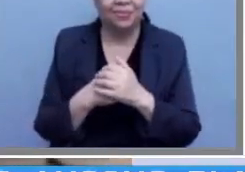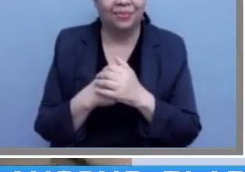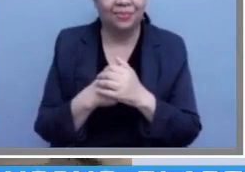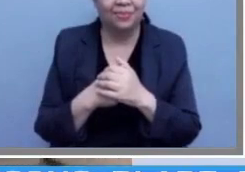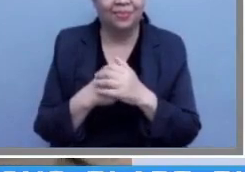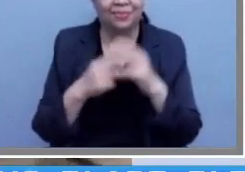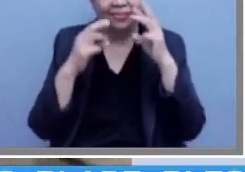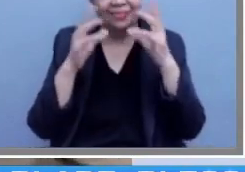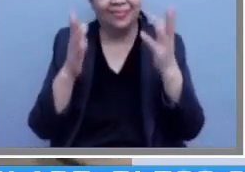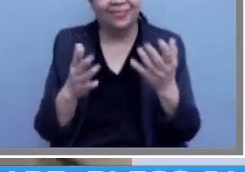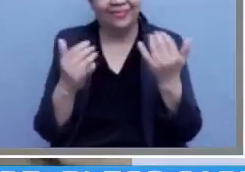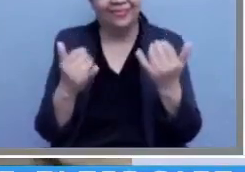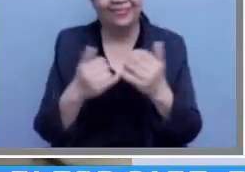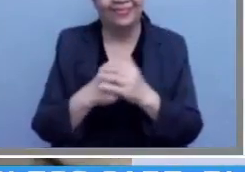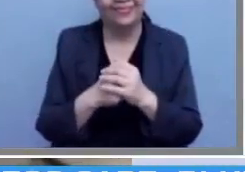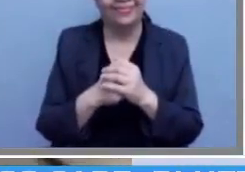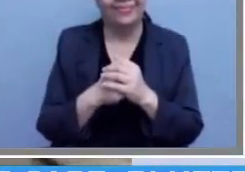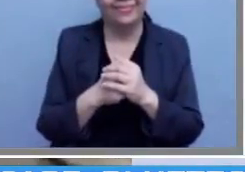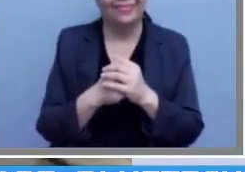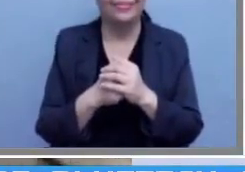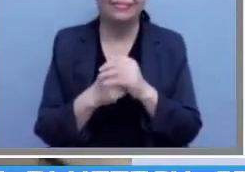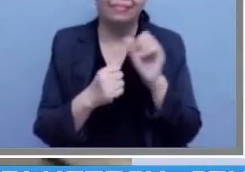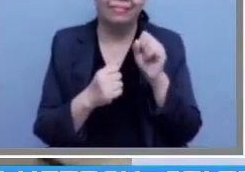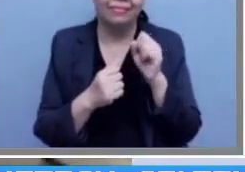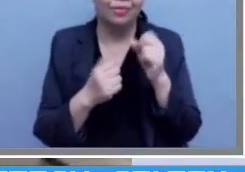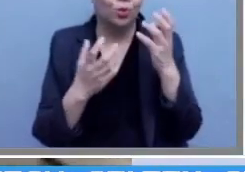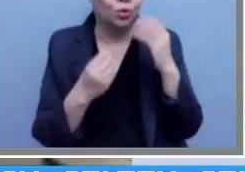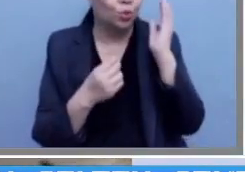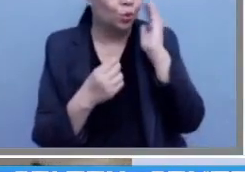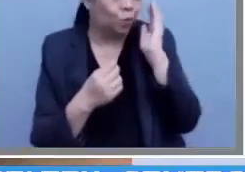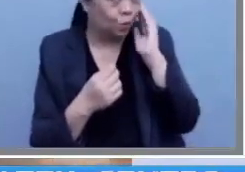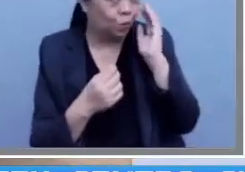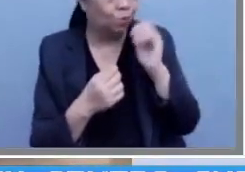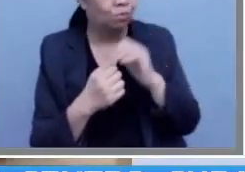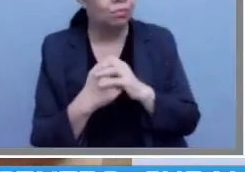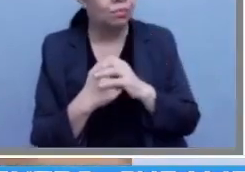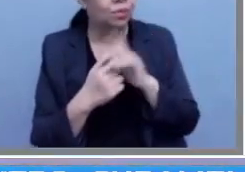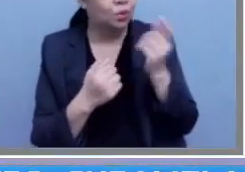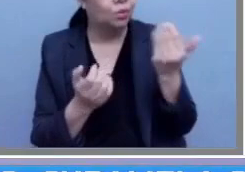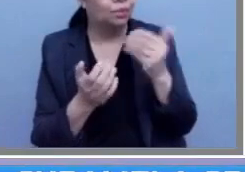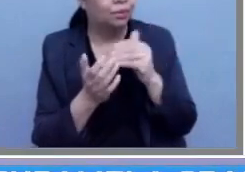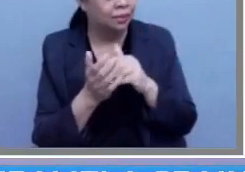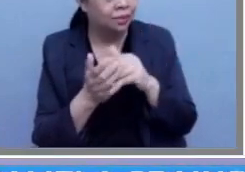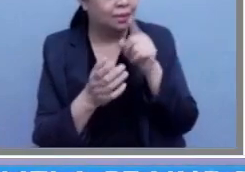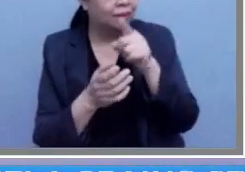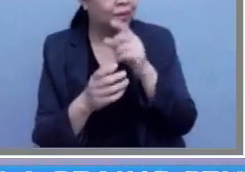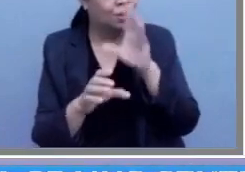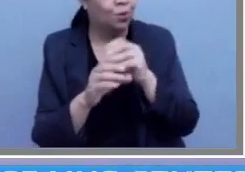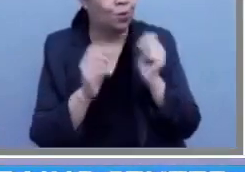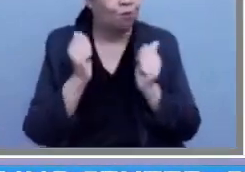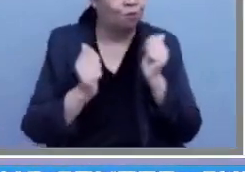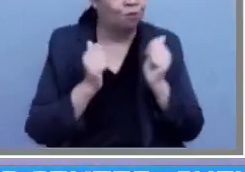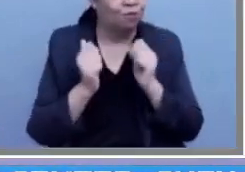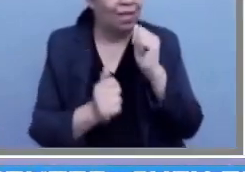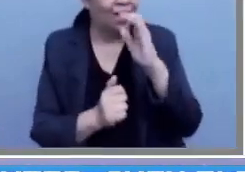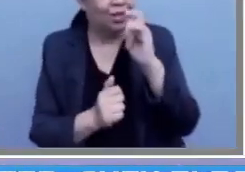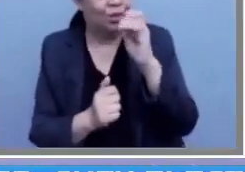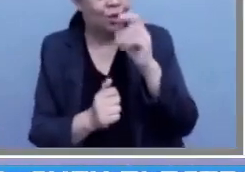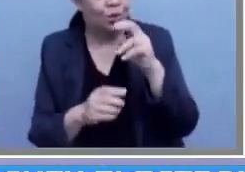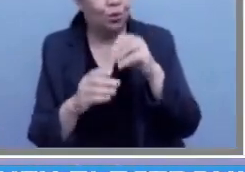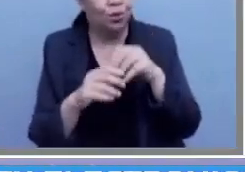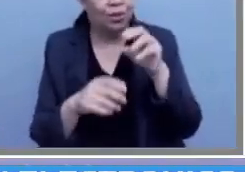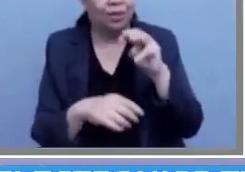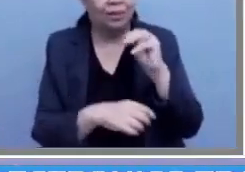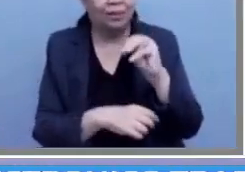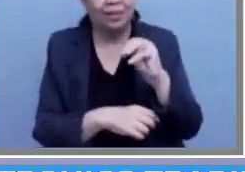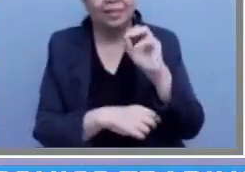natin Opo o na nga eh gusto nating malaman Syempre yung muling pagsabak ninyo sa action scene dito po sa maging sino kaman kamusta ho